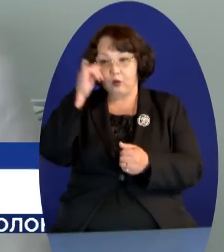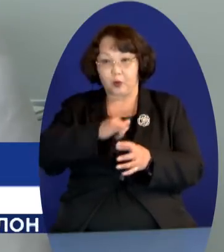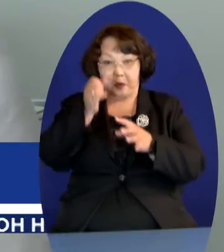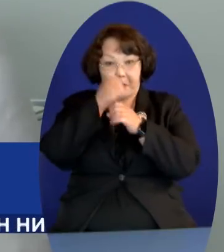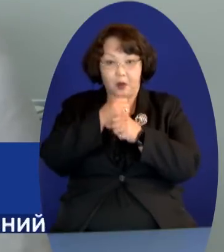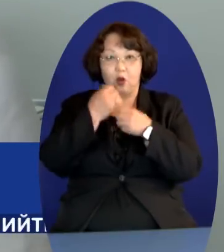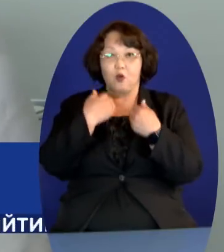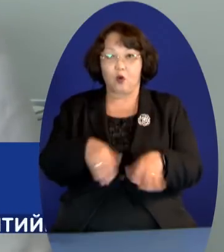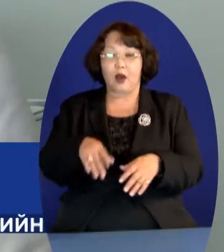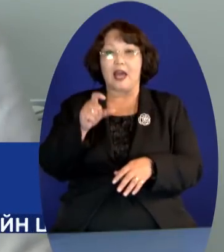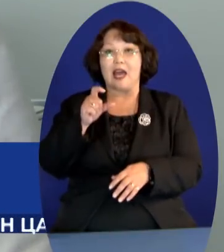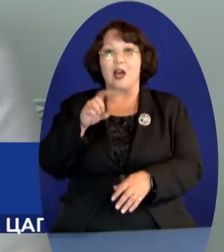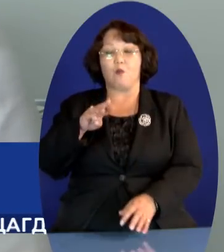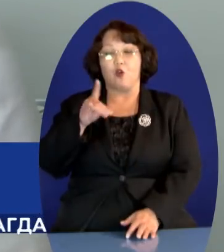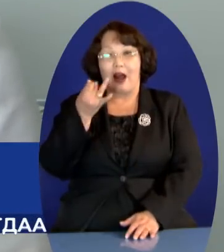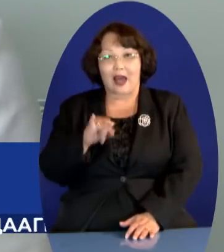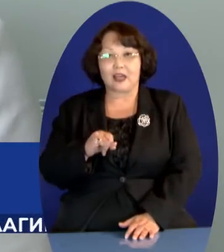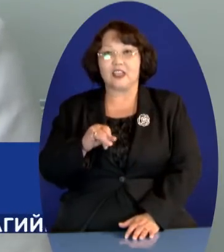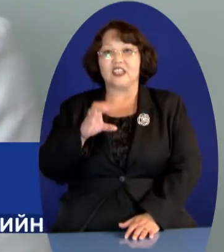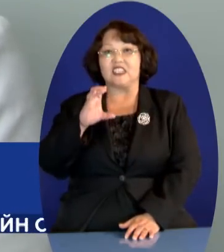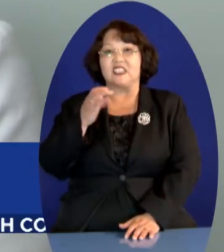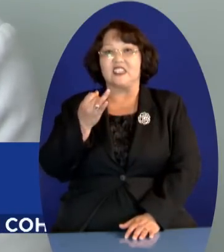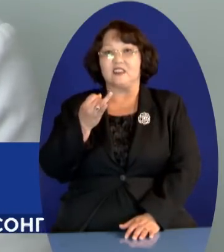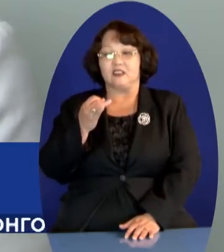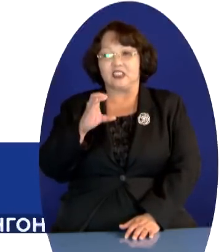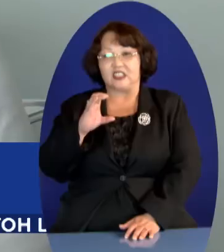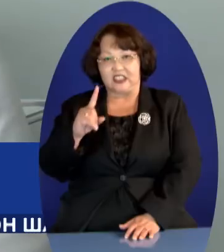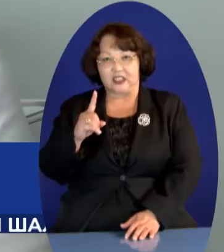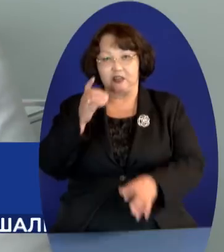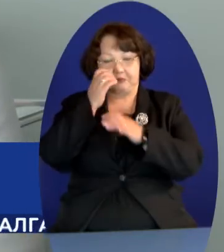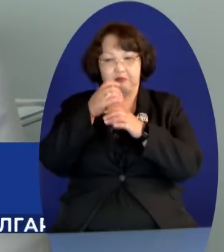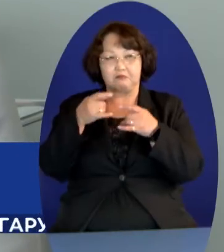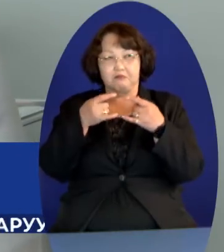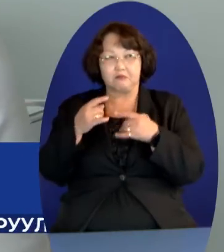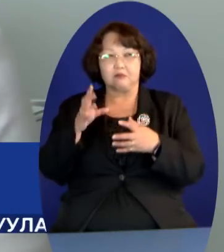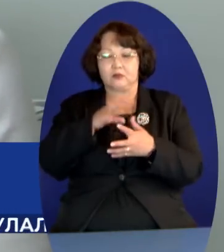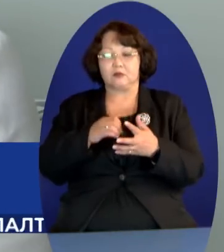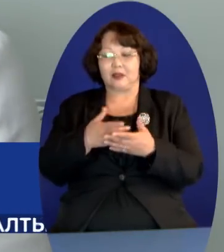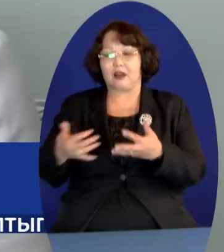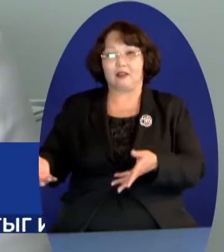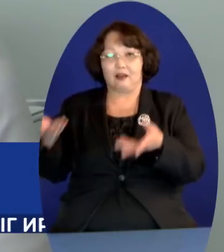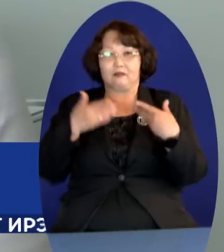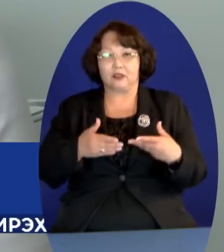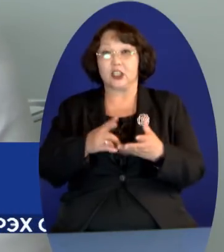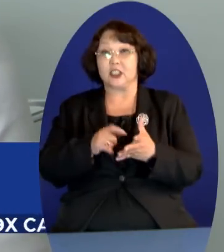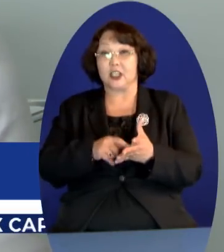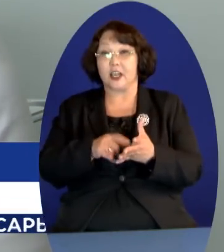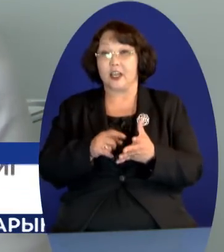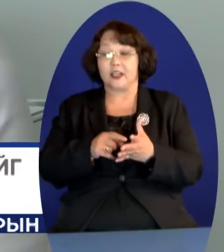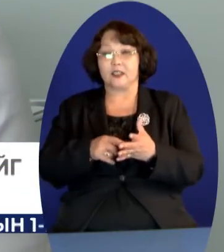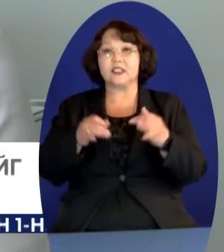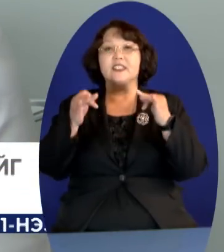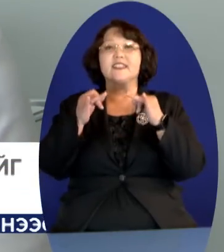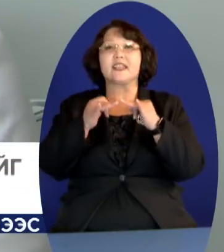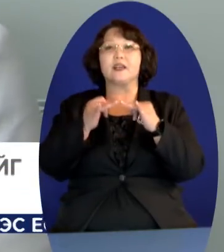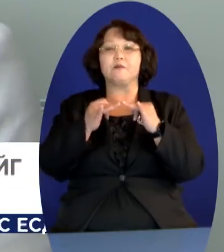болон голчлон MRI-ийн дүрснүүд авч байх шаардлагатай. Үзүүлэгч манд хүсэх юм бол манай байгууллага сахин визийг бол явуулж байгаа.